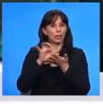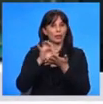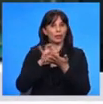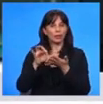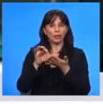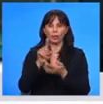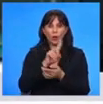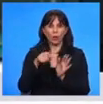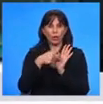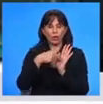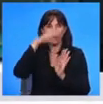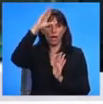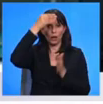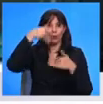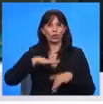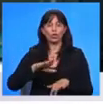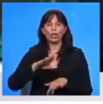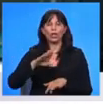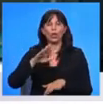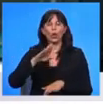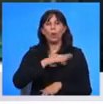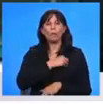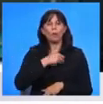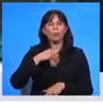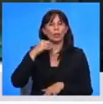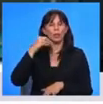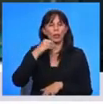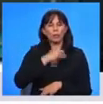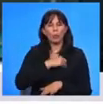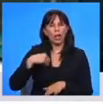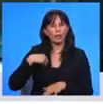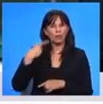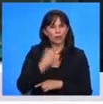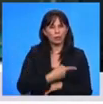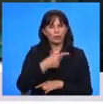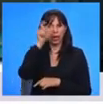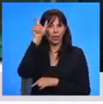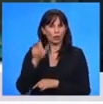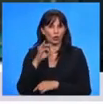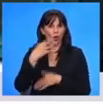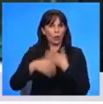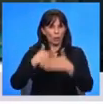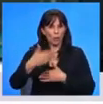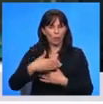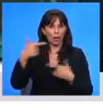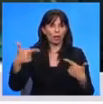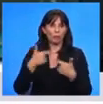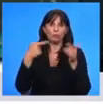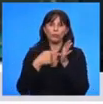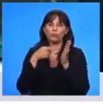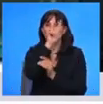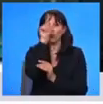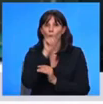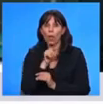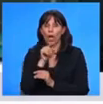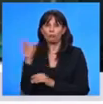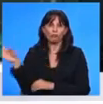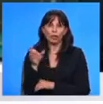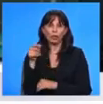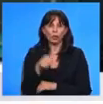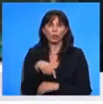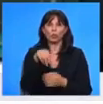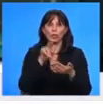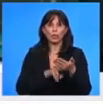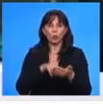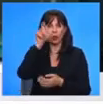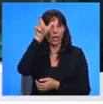ראיתם, הבן שלי הוא אזרח פולני. הוא בעצם קיבל אזרחות פולנית תוך כדי המלחמה, כדי שאולי נוכל להביא אותו בזכות